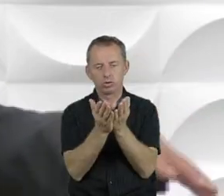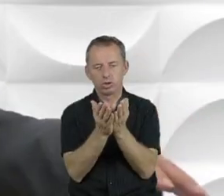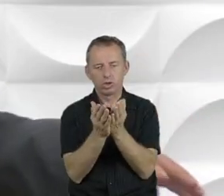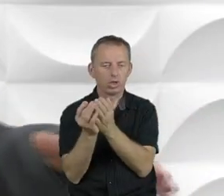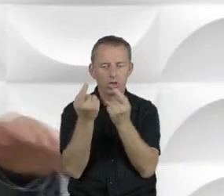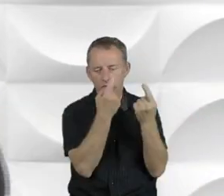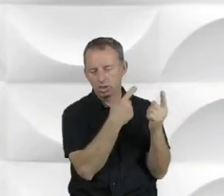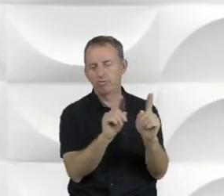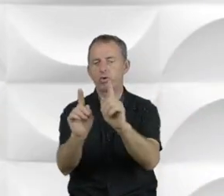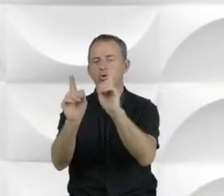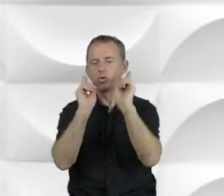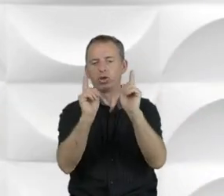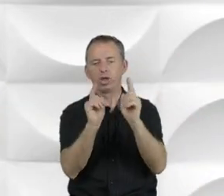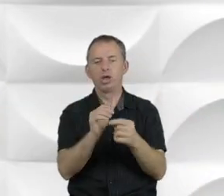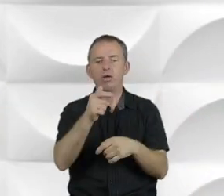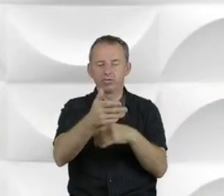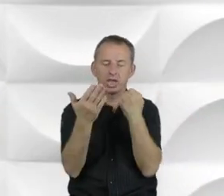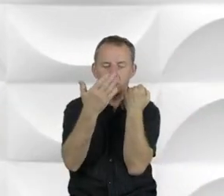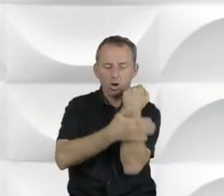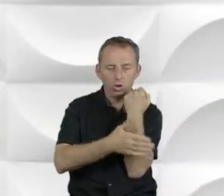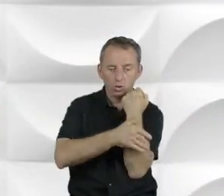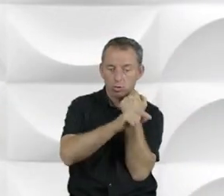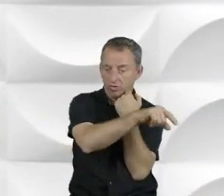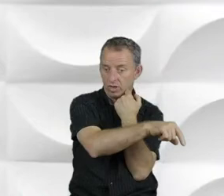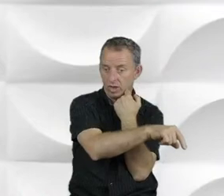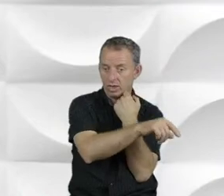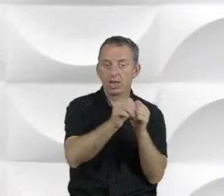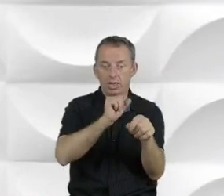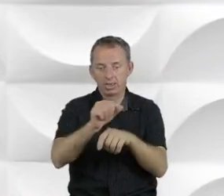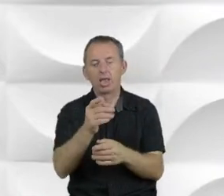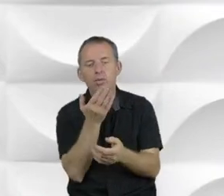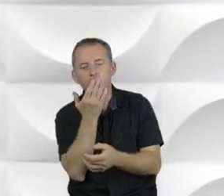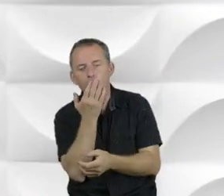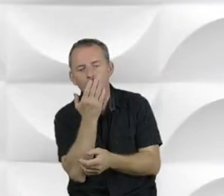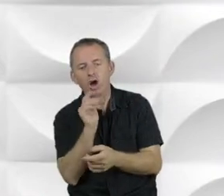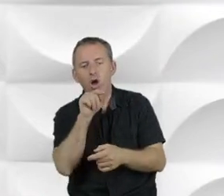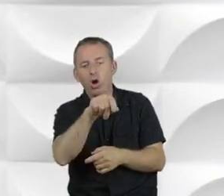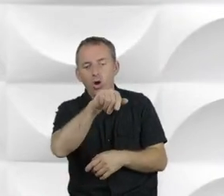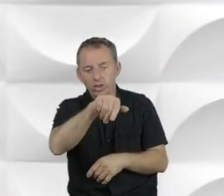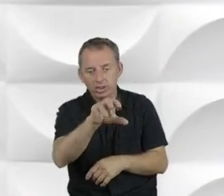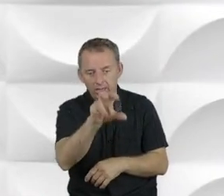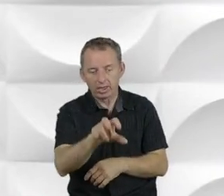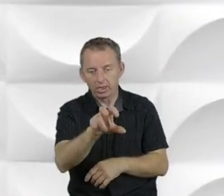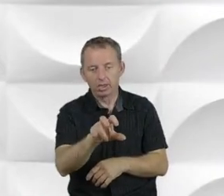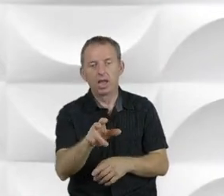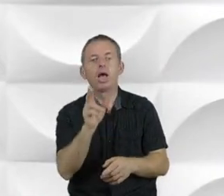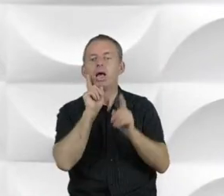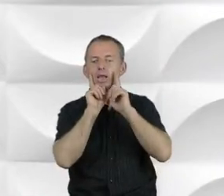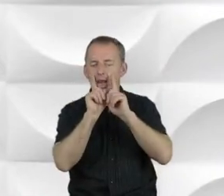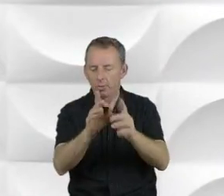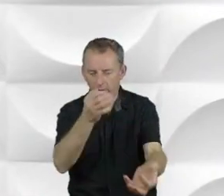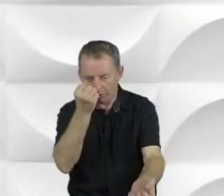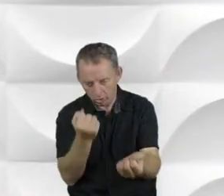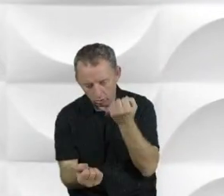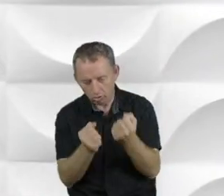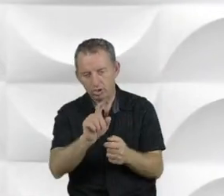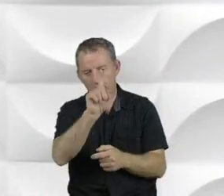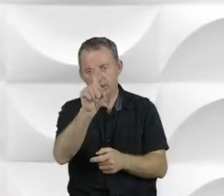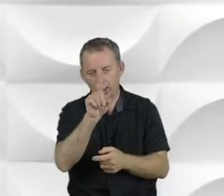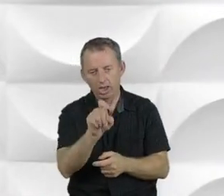zwróćcie uwagę, że w końcówce, gdzie jest mowa o tych naprawdę trudnych